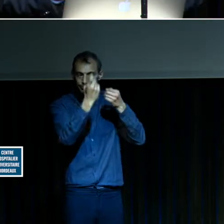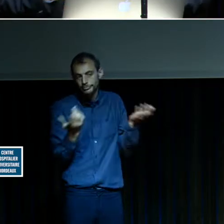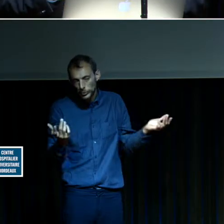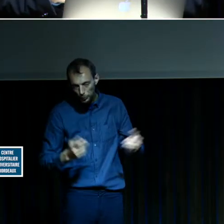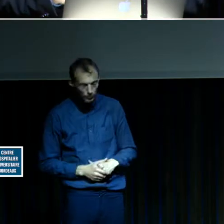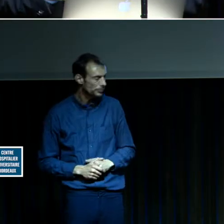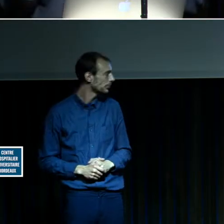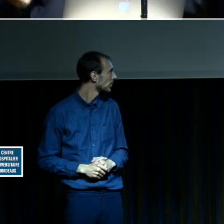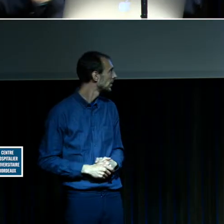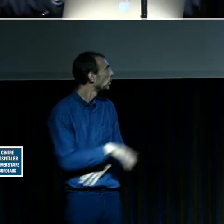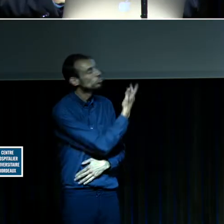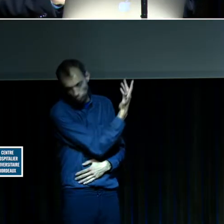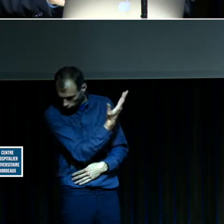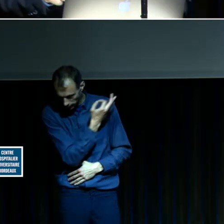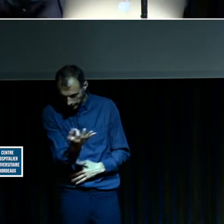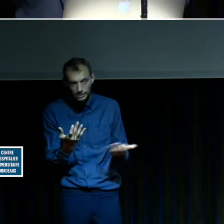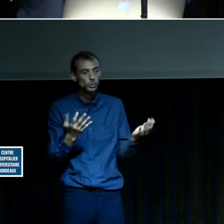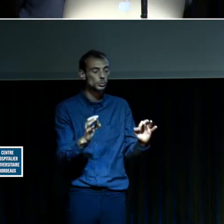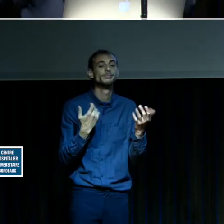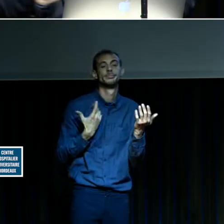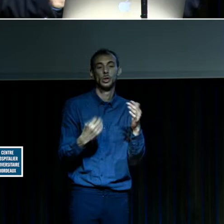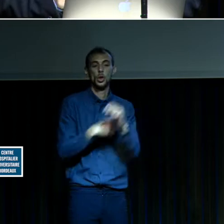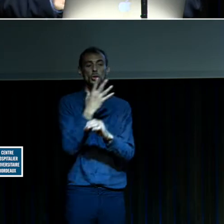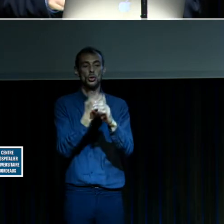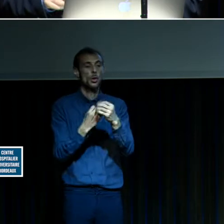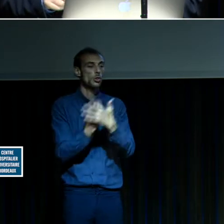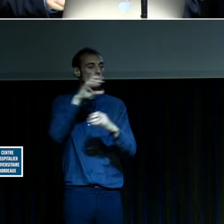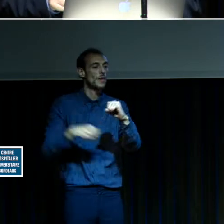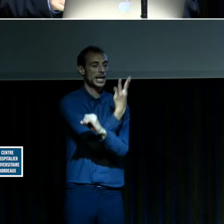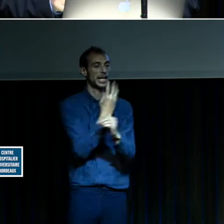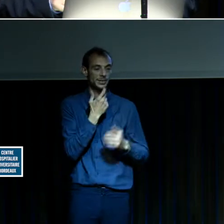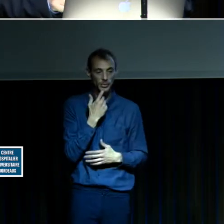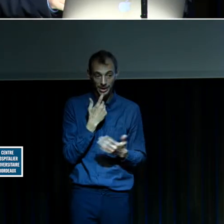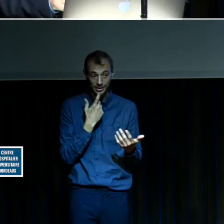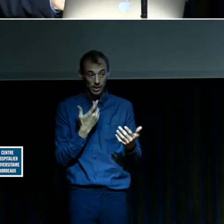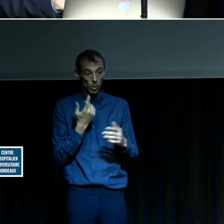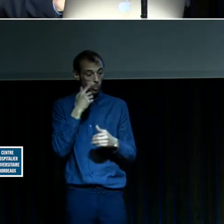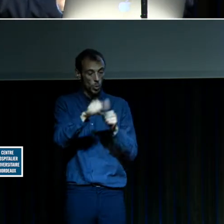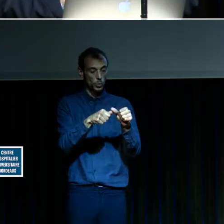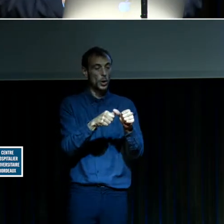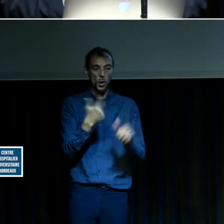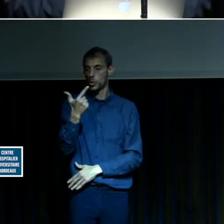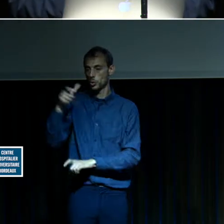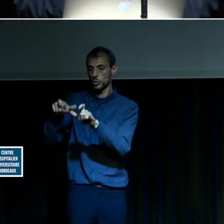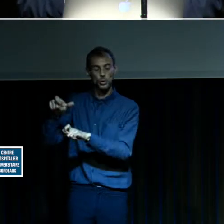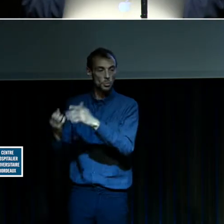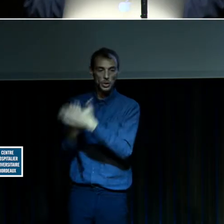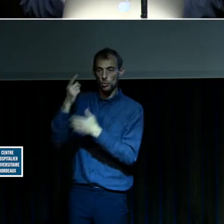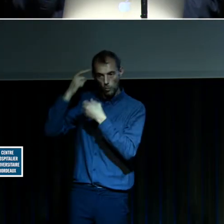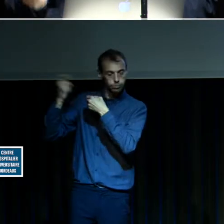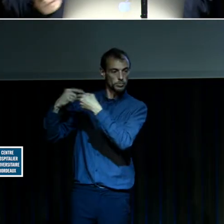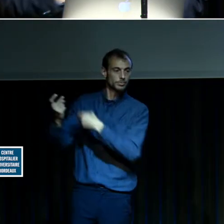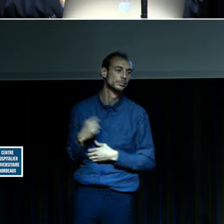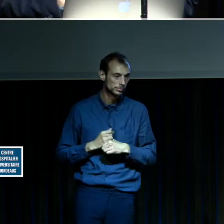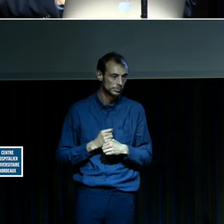Donc ça, je l'ai dit, 2 par heure à Nouvelle-Aquitaine, donc on va passer un peu plus d'1 heure ensemble. Il y aura eu en Nouvelle-Aquitaine au moins 2 AVC. 1 sur 3